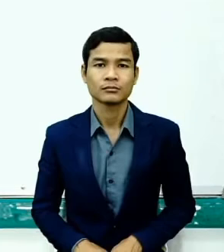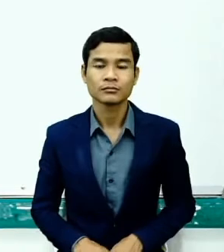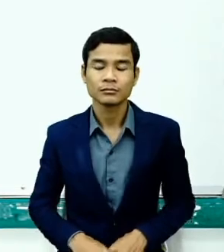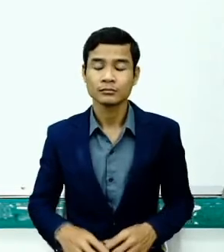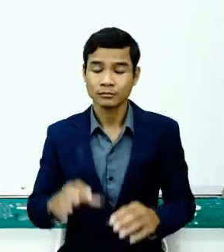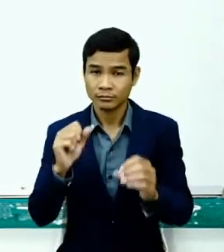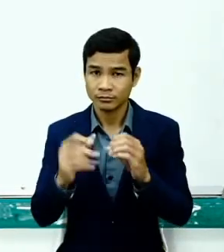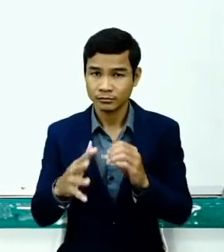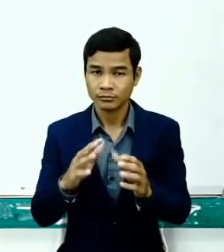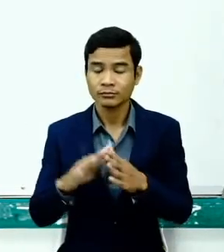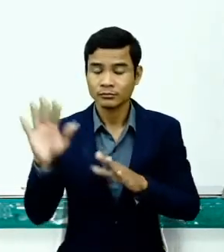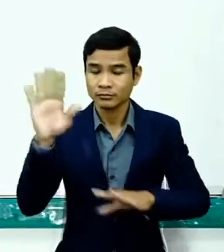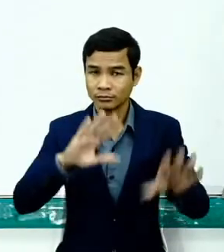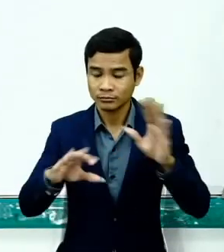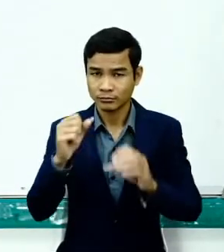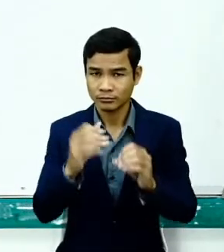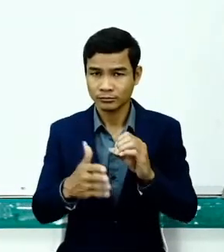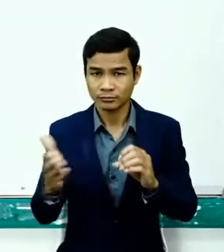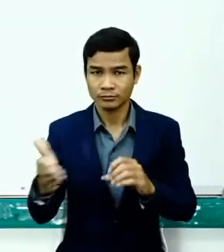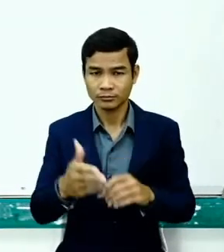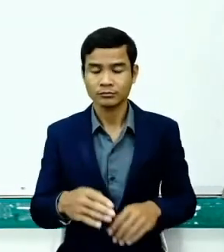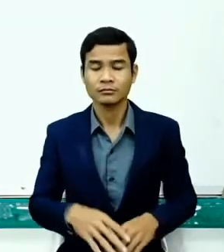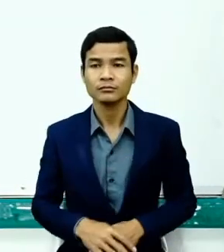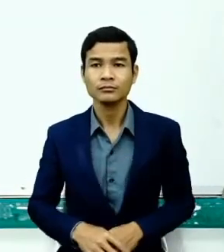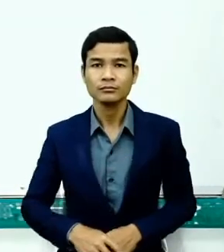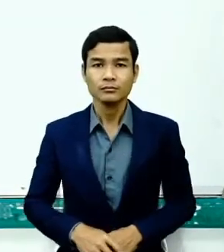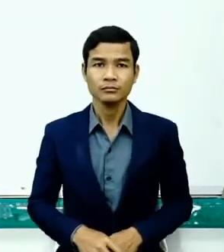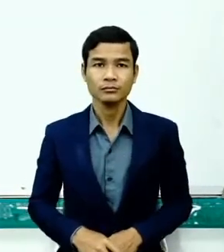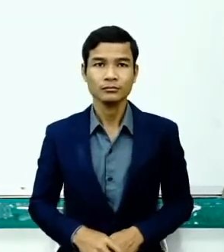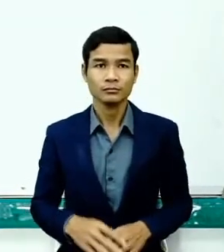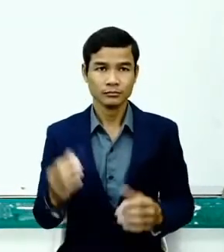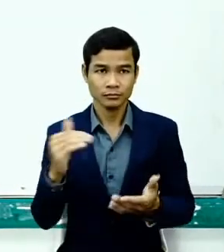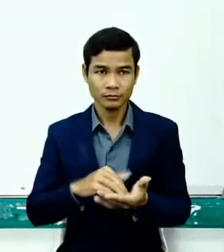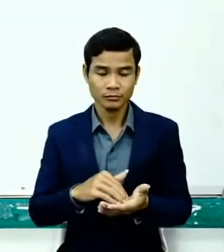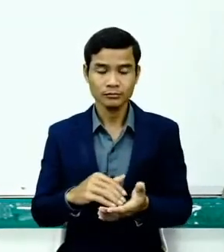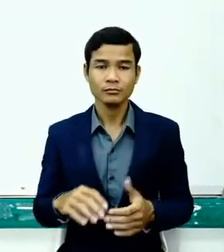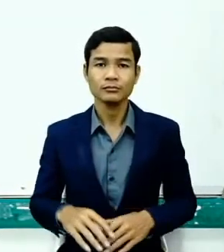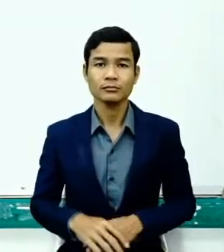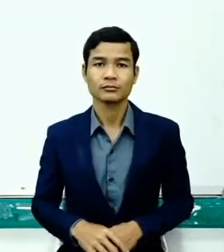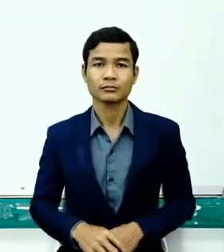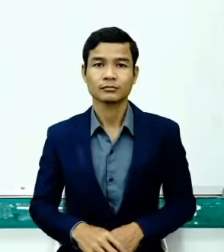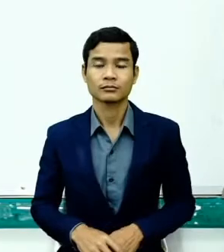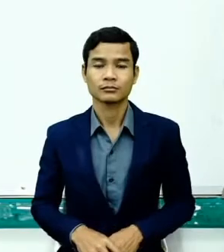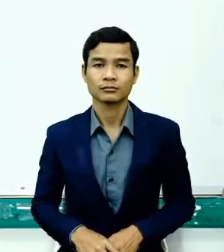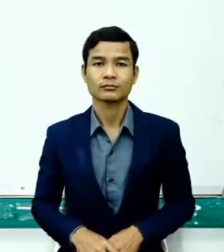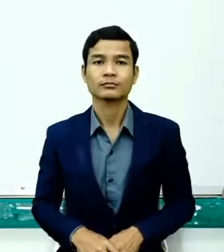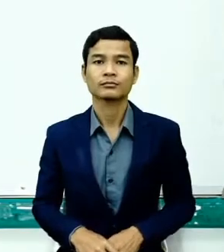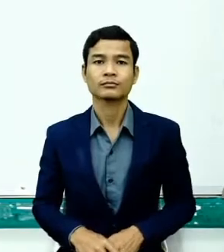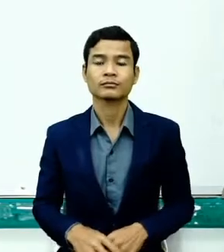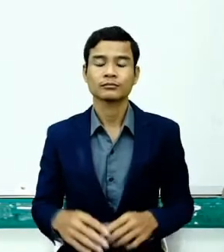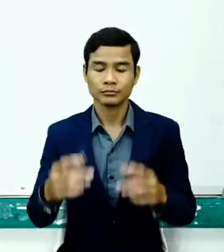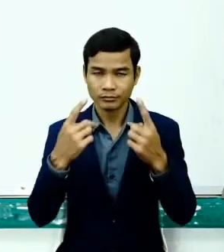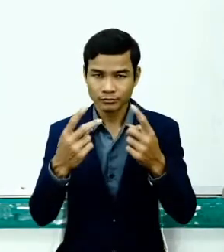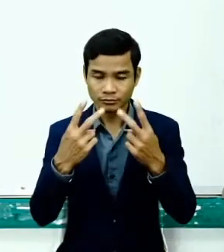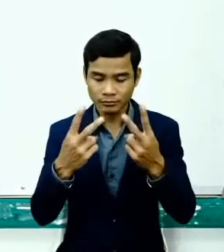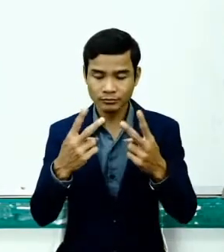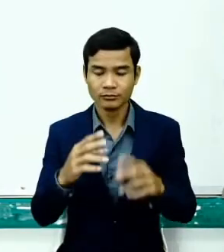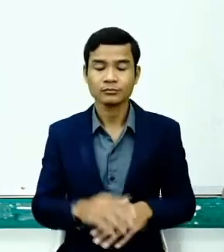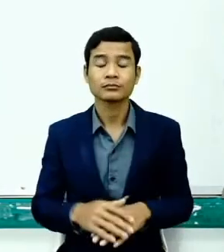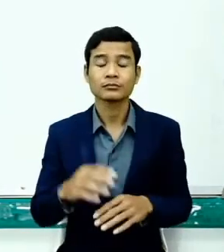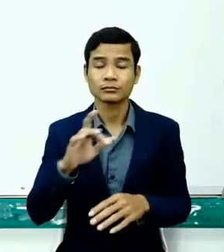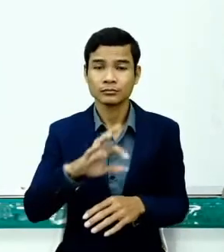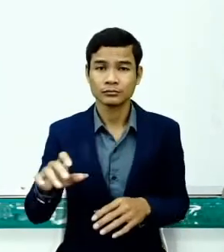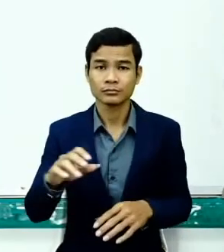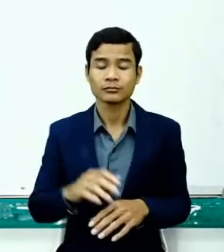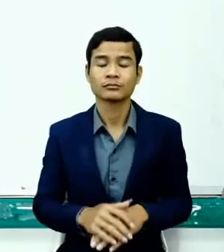ចាចាប់ផ្ដើមធ្វើកាយវិការចាប់ផ្ដើមម្ដងទៀតកូនចាផ្ទៀងផ្ទាត់ជាមួយអ្នកគ្រូនេះគឺជាអ